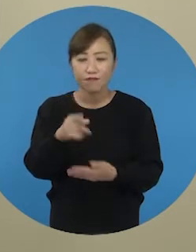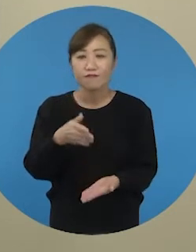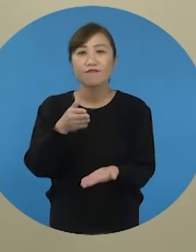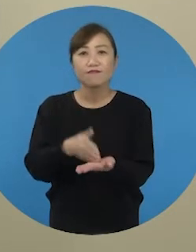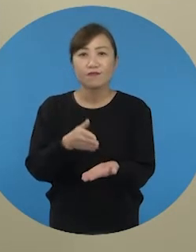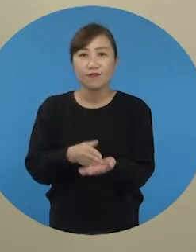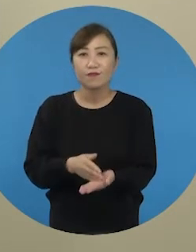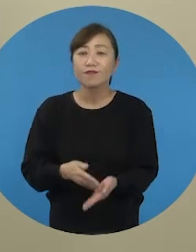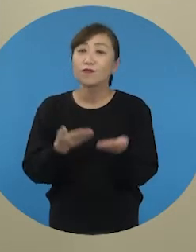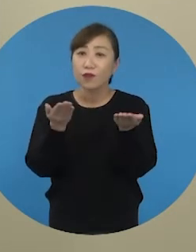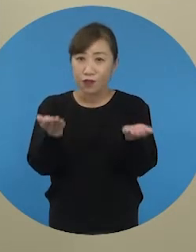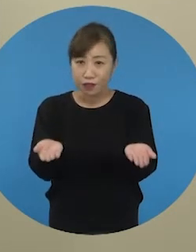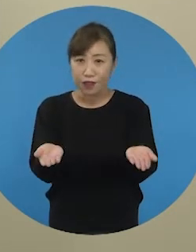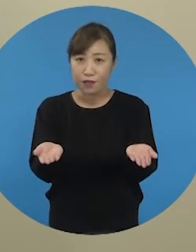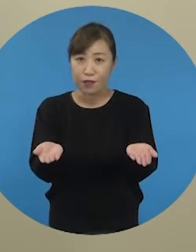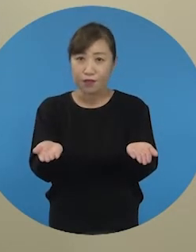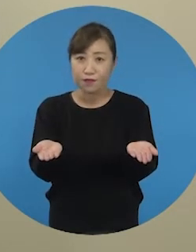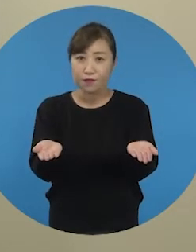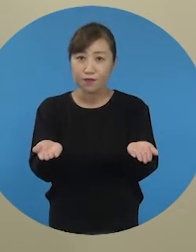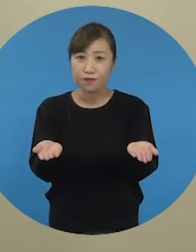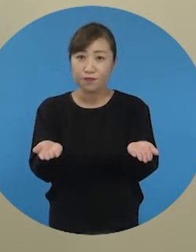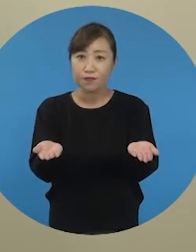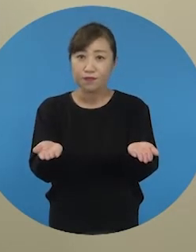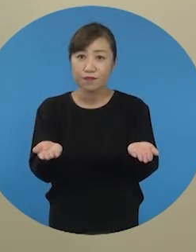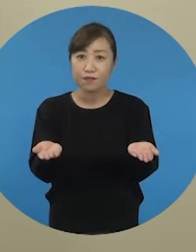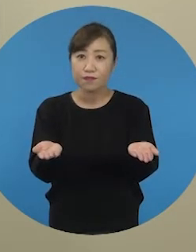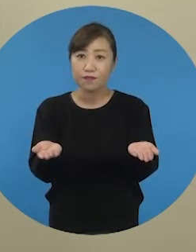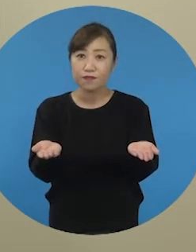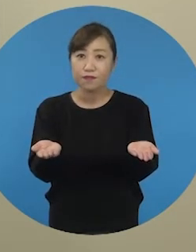最新の研究成果をお伝えします。